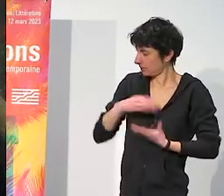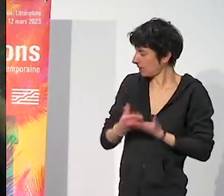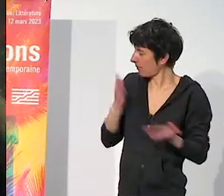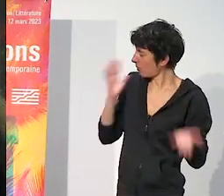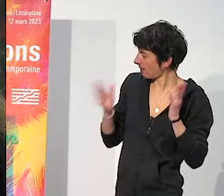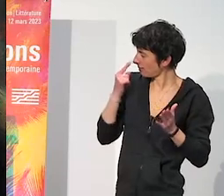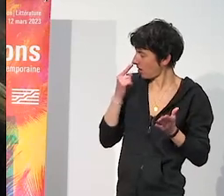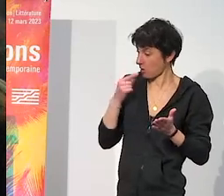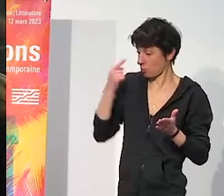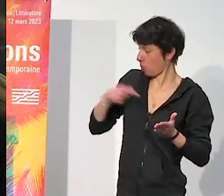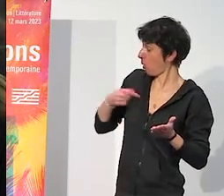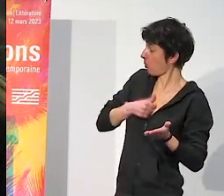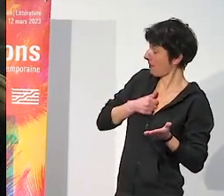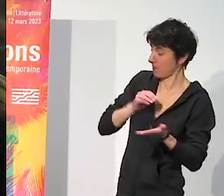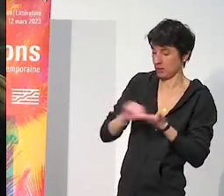c'est l'écriture, pour moi.